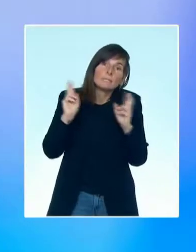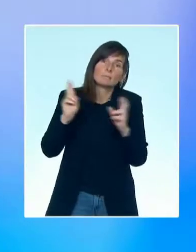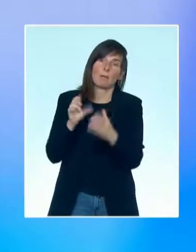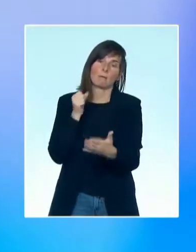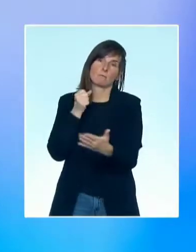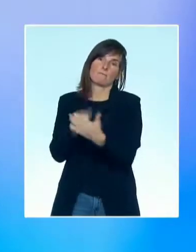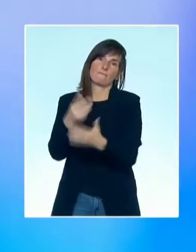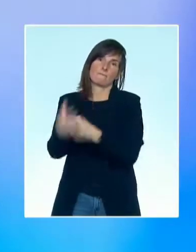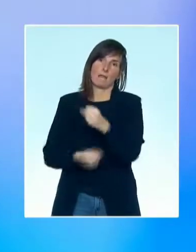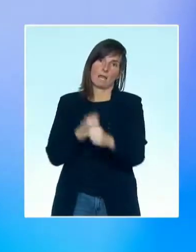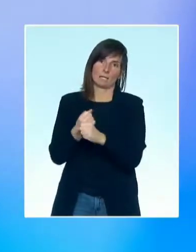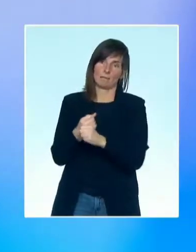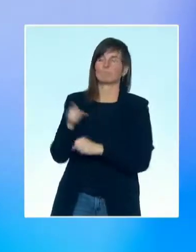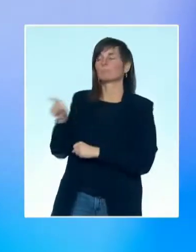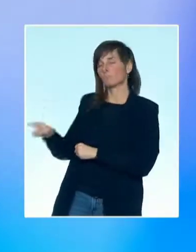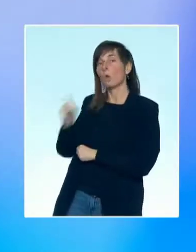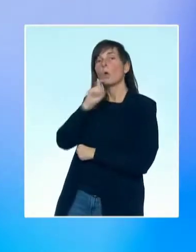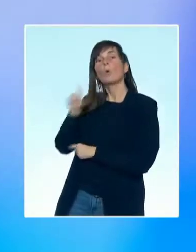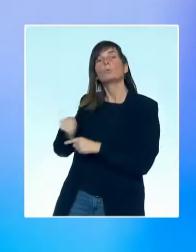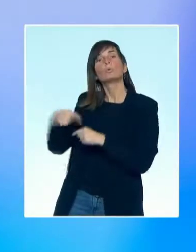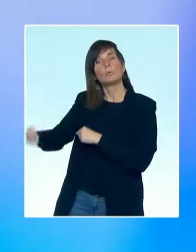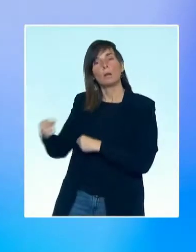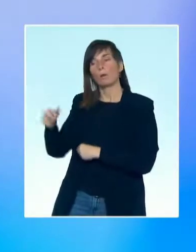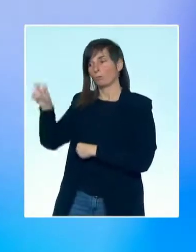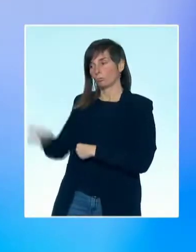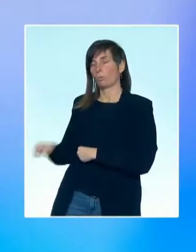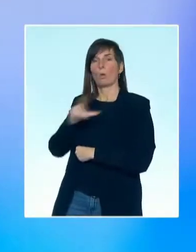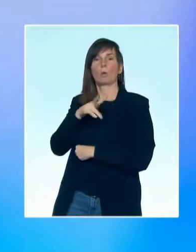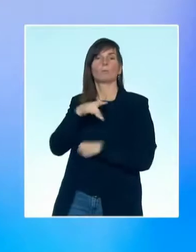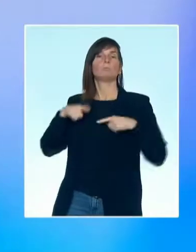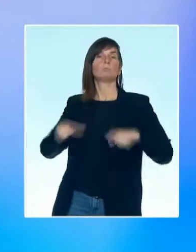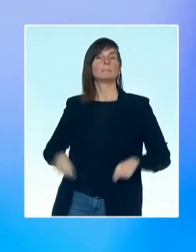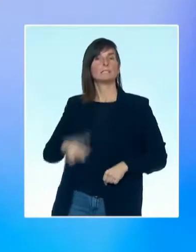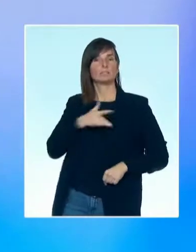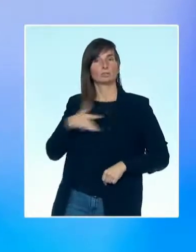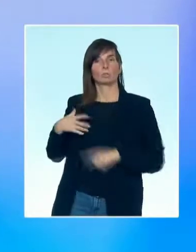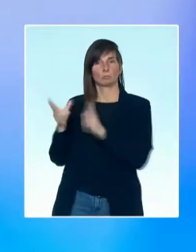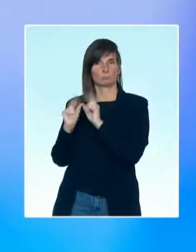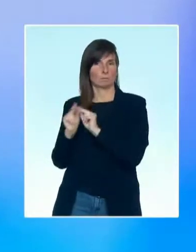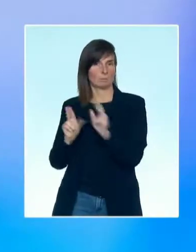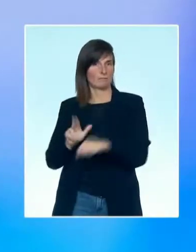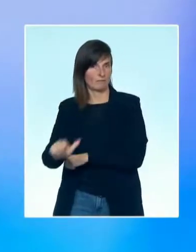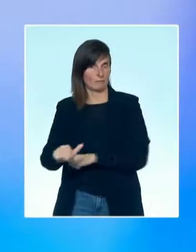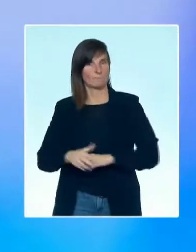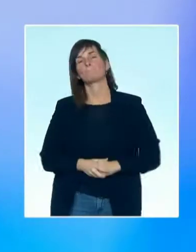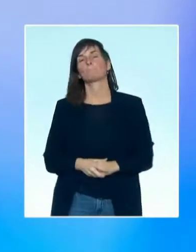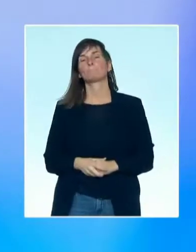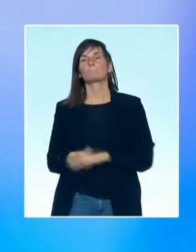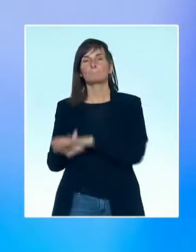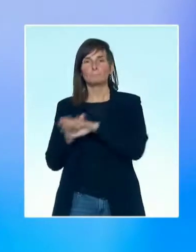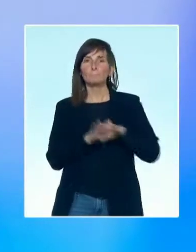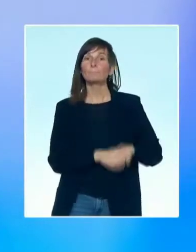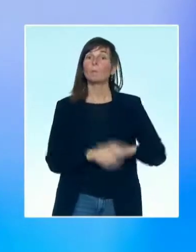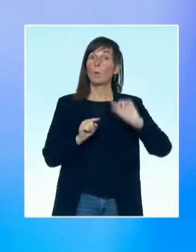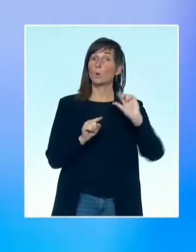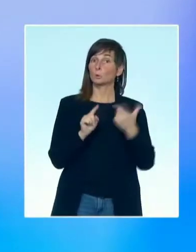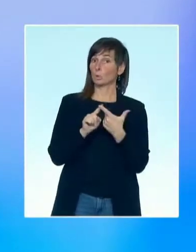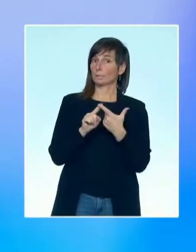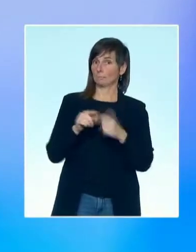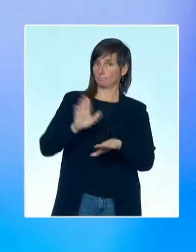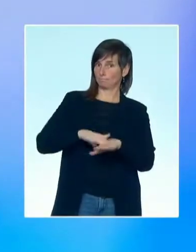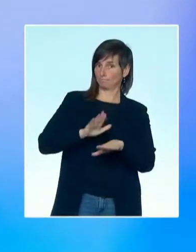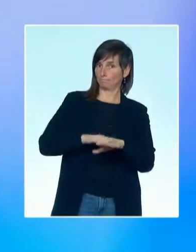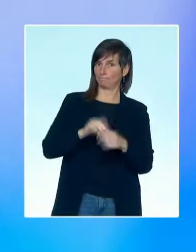l'année, Olivier Véran vous en présentera les modalités dans un instant. Ouais. La deuxième mesure porte sur l'extension